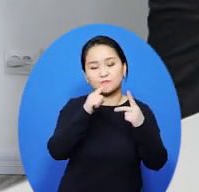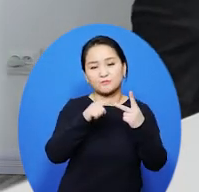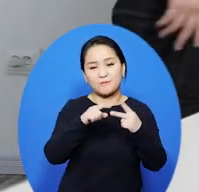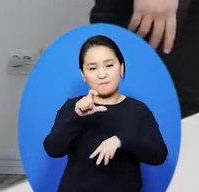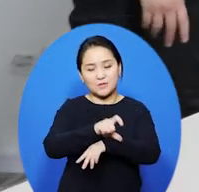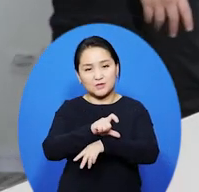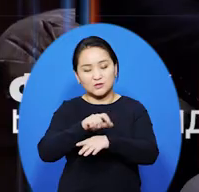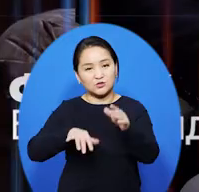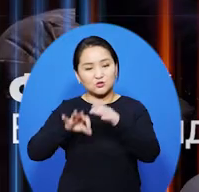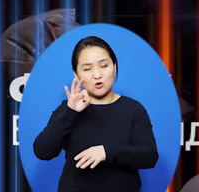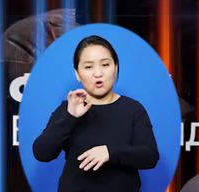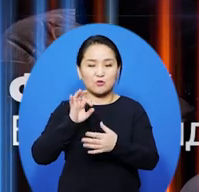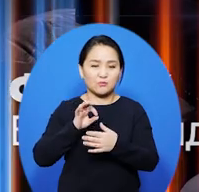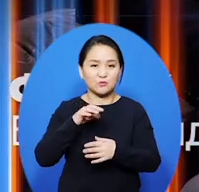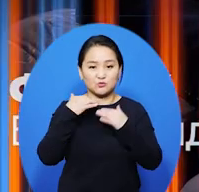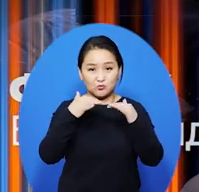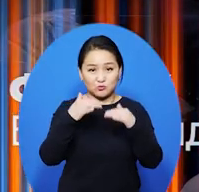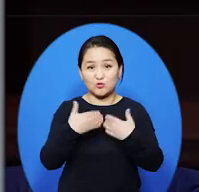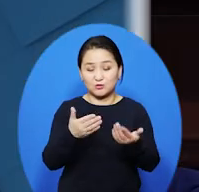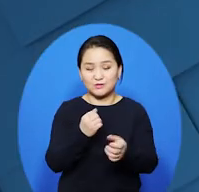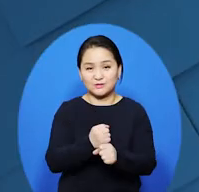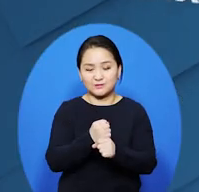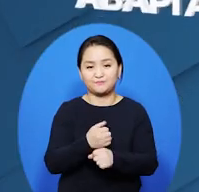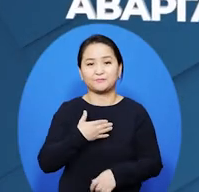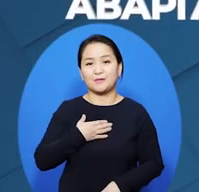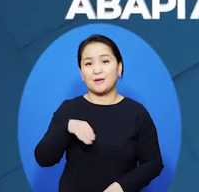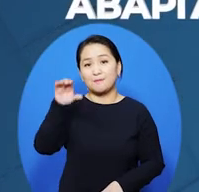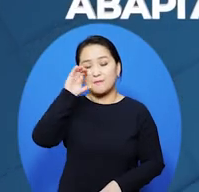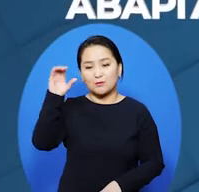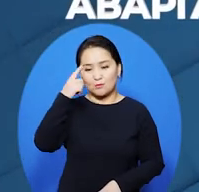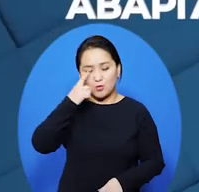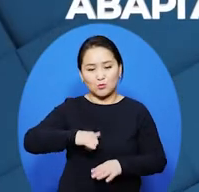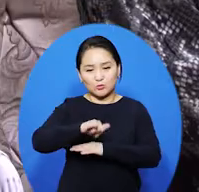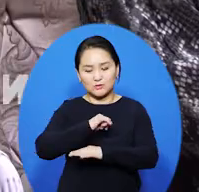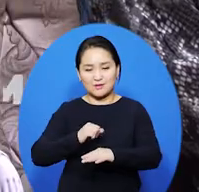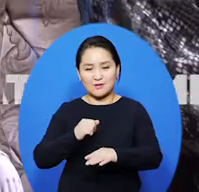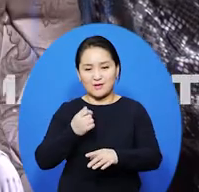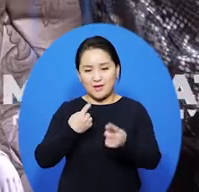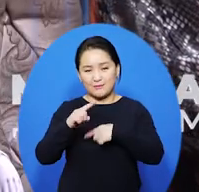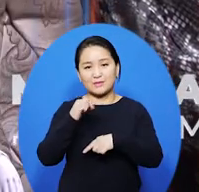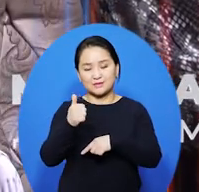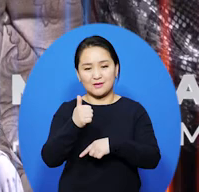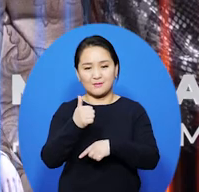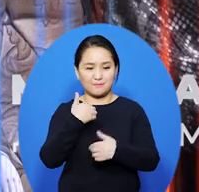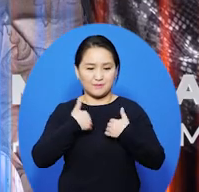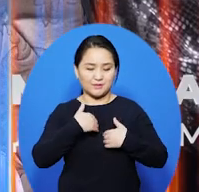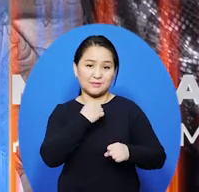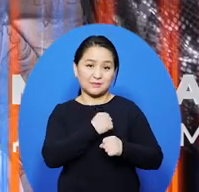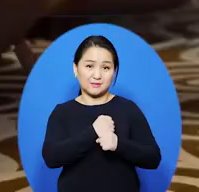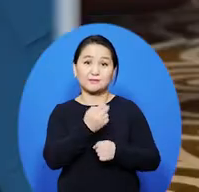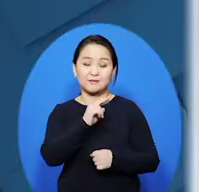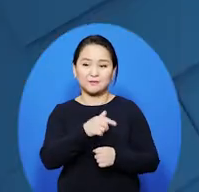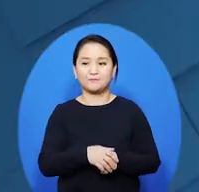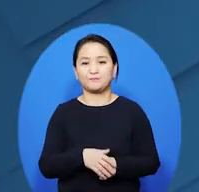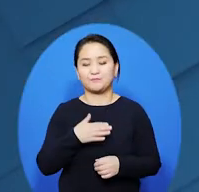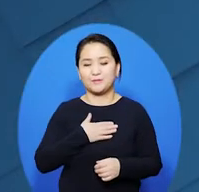тэгээд мэрэгжил сонголттой албатай зөвлөгөөнд өгч ажиллаж байна. Манай байгууллага бол Монгол улстай бол хамгийн сайн шилдэг багш ажилтай ажилладаг.